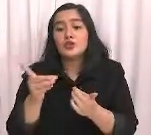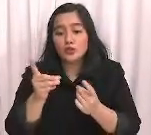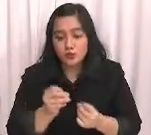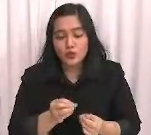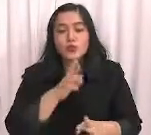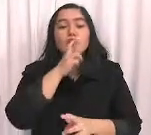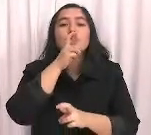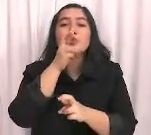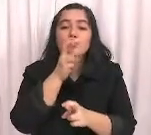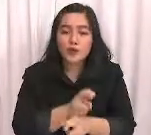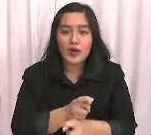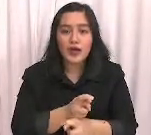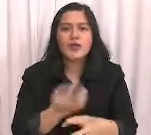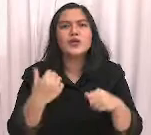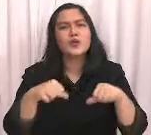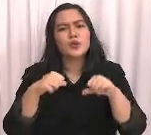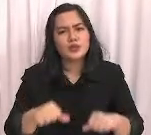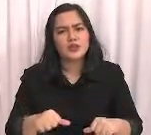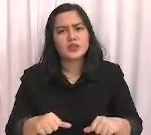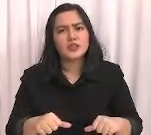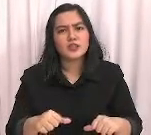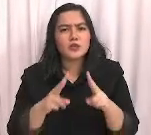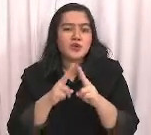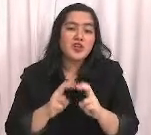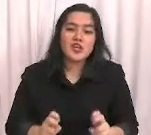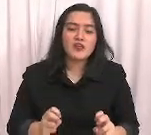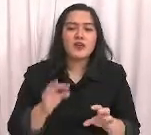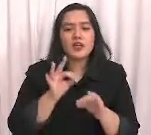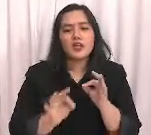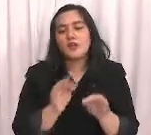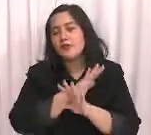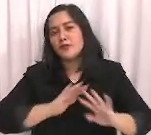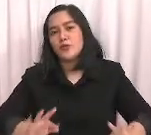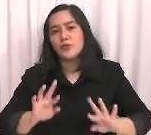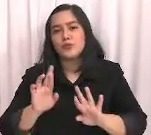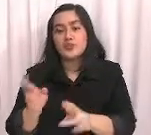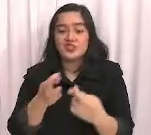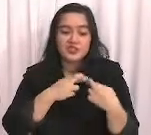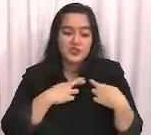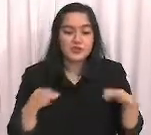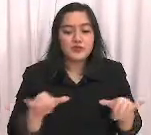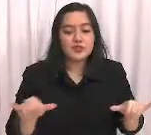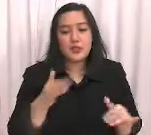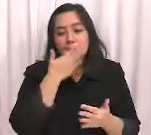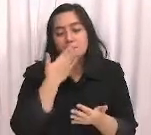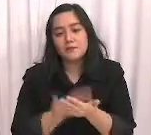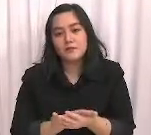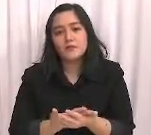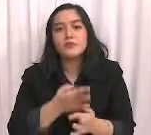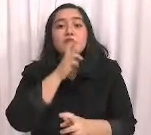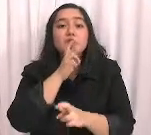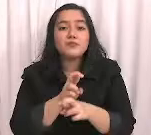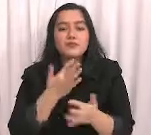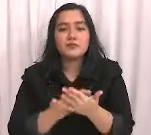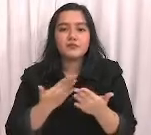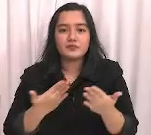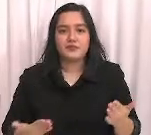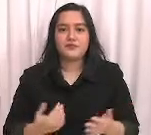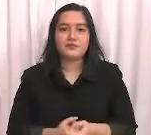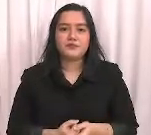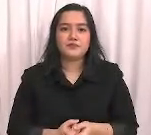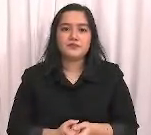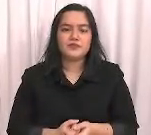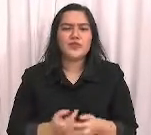ka ng mali sa kapwa mo, normal yun. Yeah. Pero yung gumawa ka ng tama